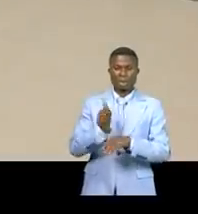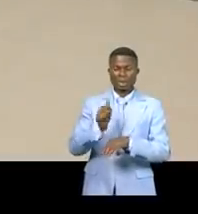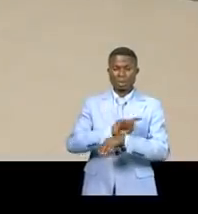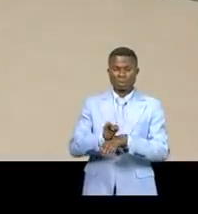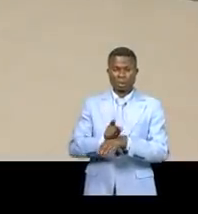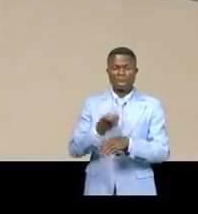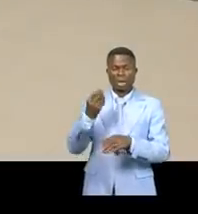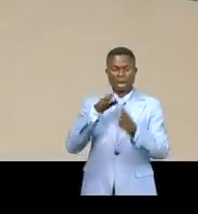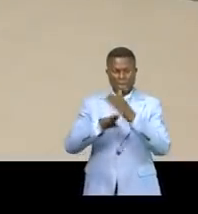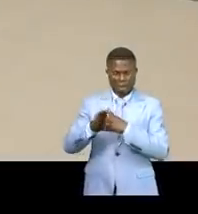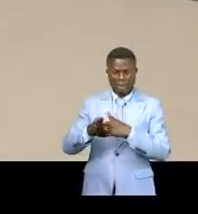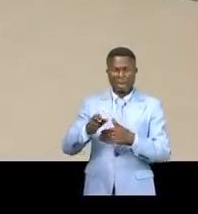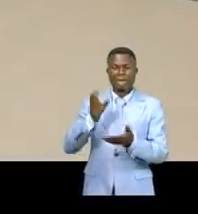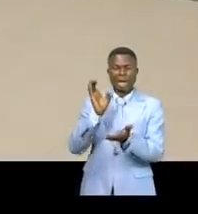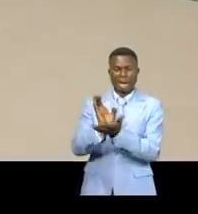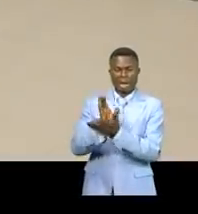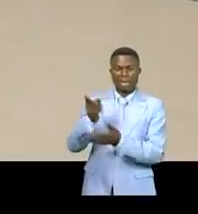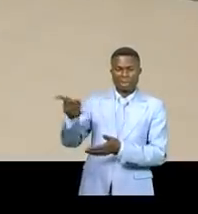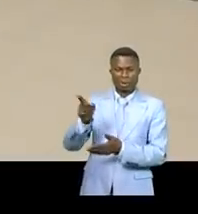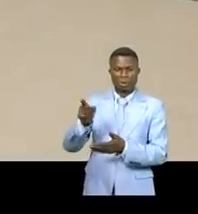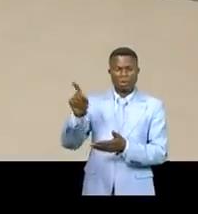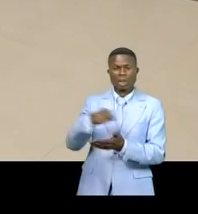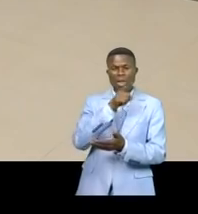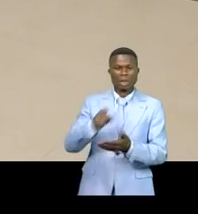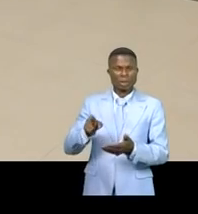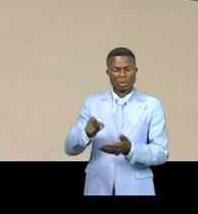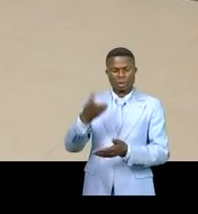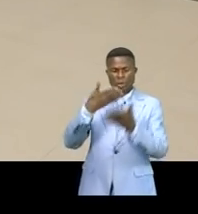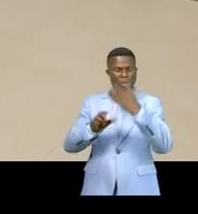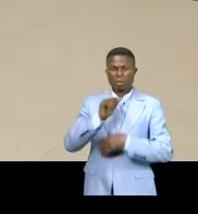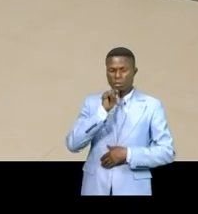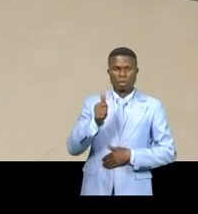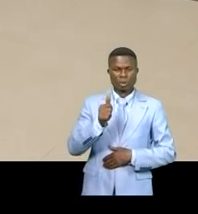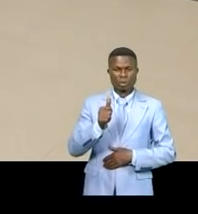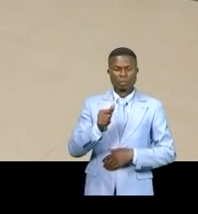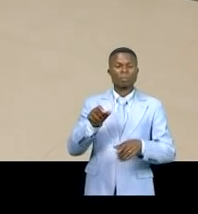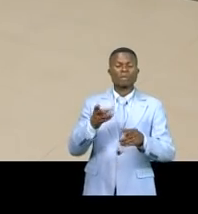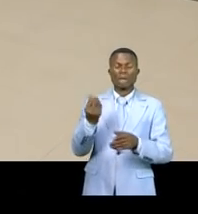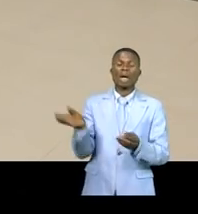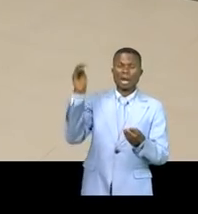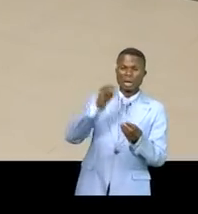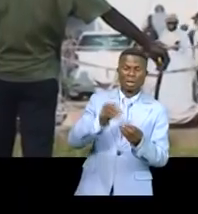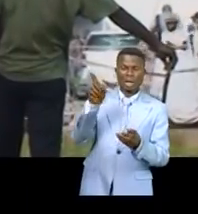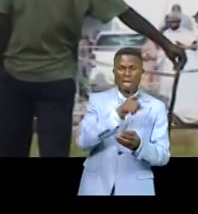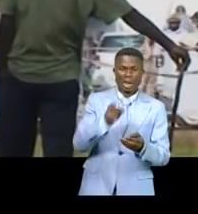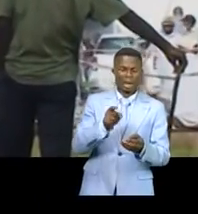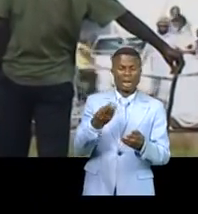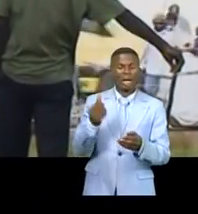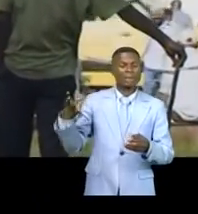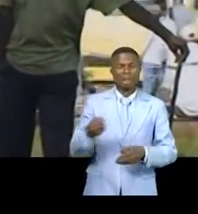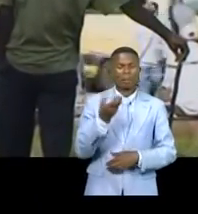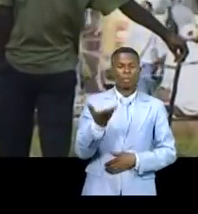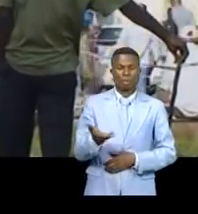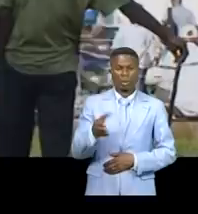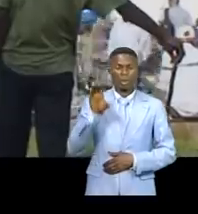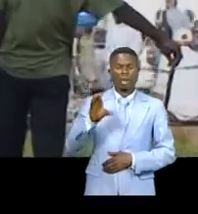l'argent rentre dans le compte du client. Donc il y a une annulation de la transaction. Donc il y a un crédit qui vient pour annuler le débit. Les banques